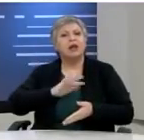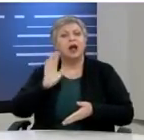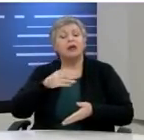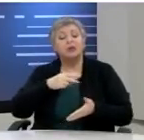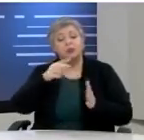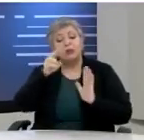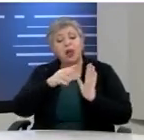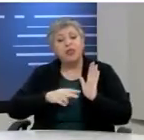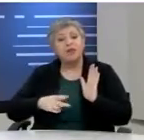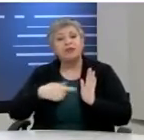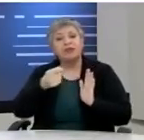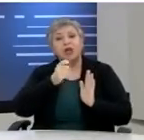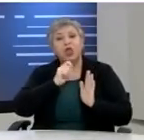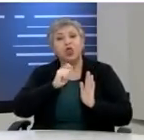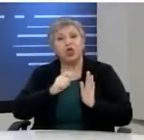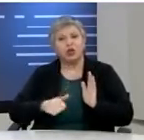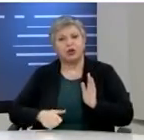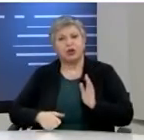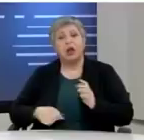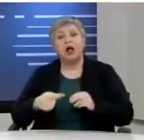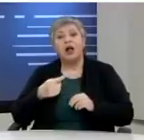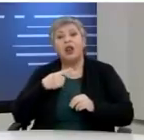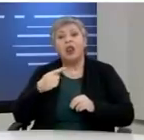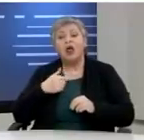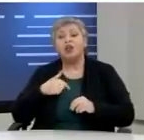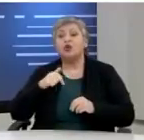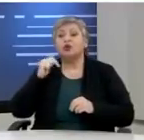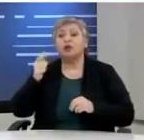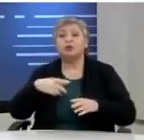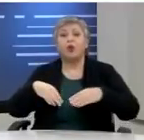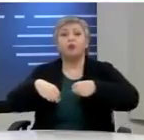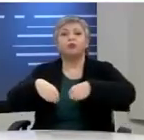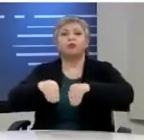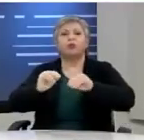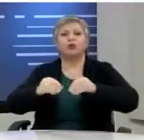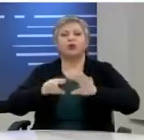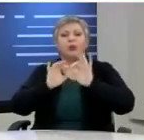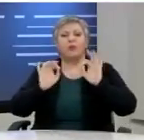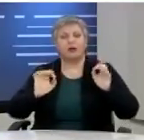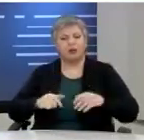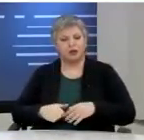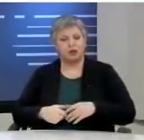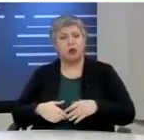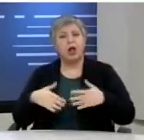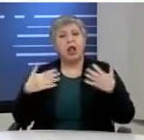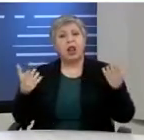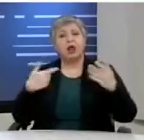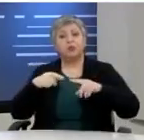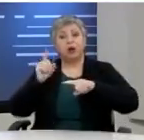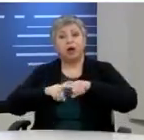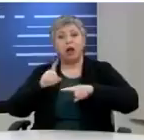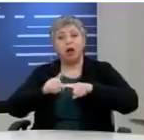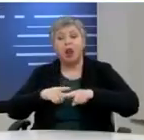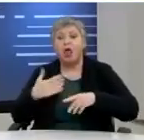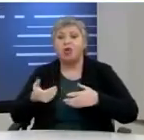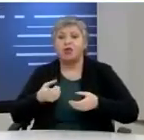την. Εξευτέλησε τη Μακεδονία. Δεν υπάρχει πια Μακεδονία. Μας έκανε Βόρεια Μακεδονία, δώσαμε το όνομά μας,